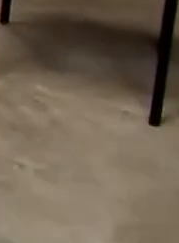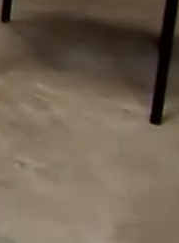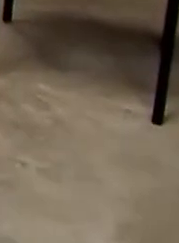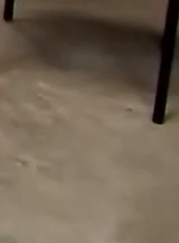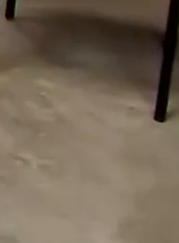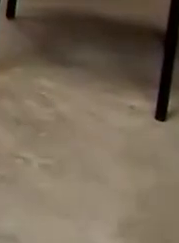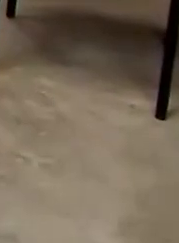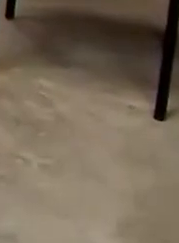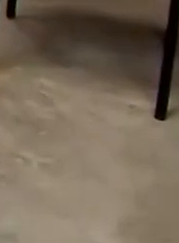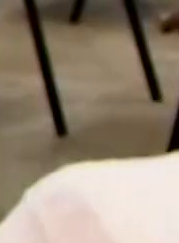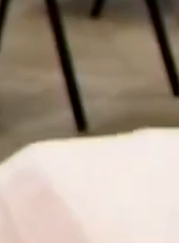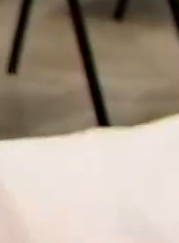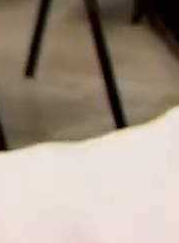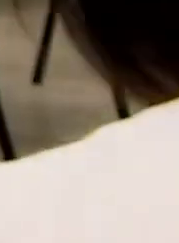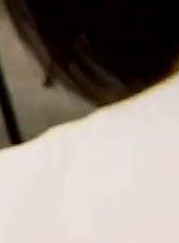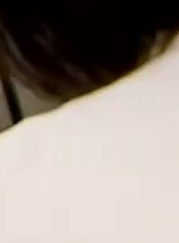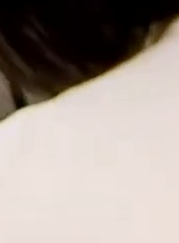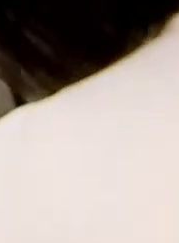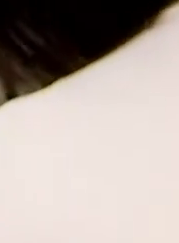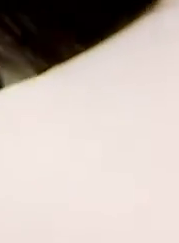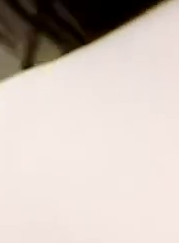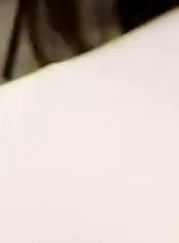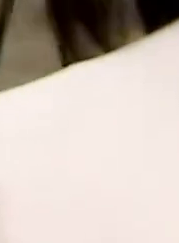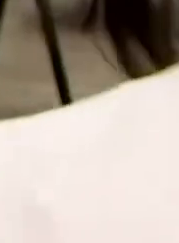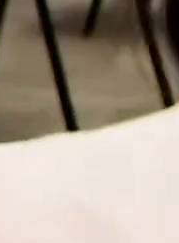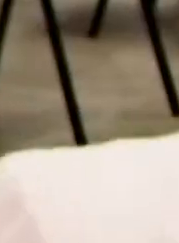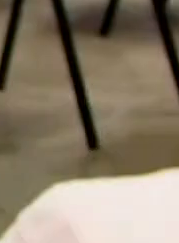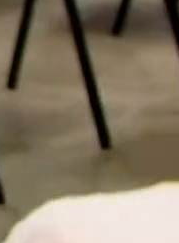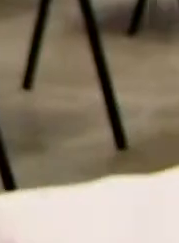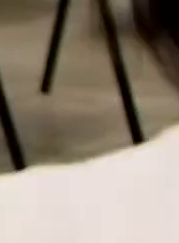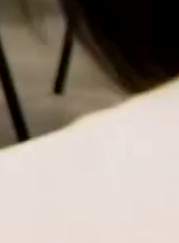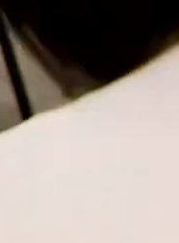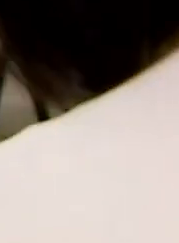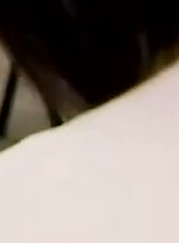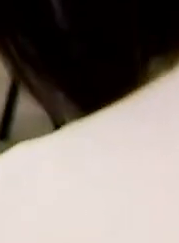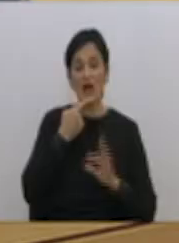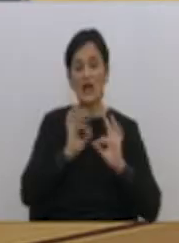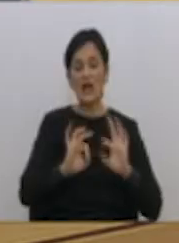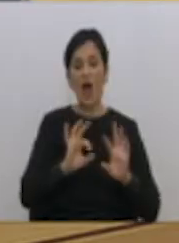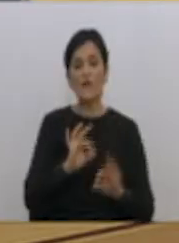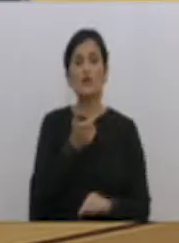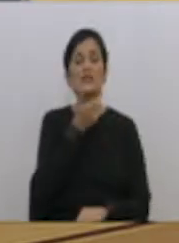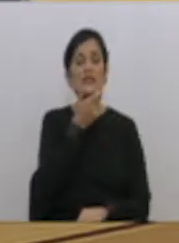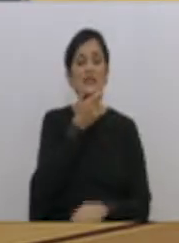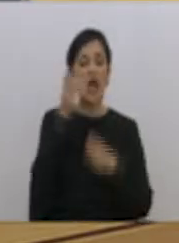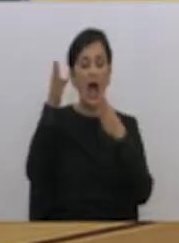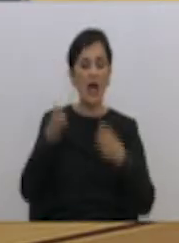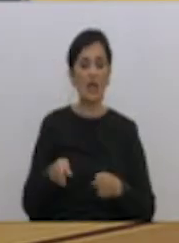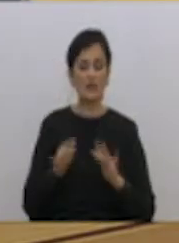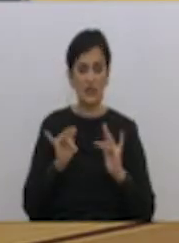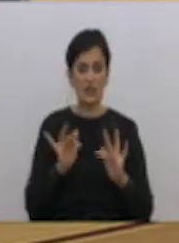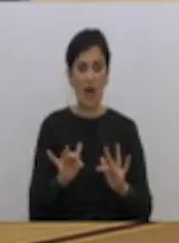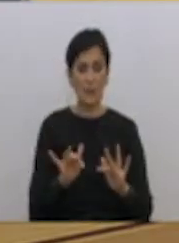რაც სახელმწიფო ინსპექტორის ინსტიტუტის გაუქმებაში გამოიხატა. Მინდა გამოვეხმაურო მიხეილ სააკაშვილის